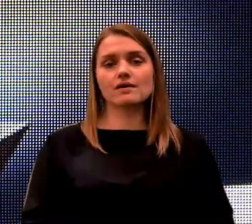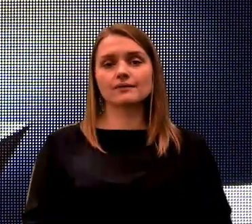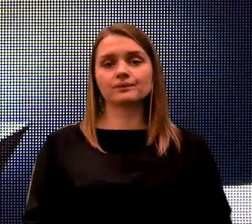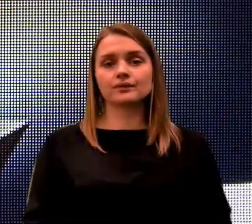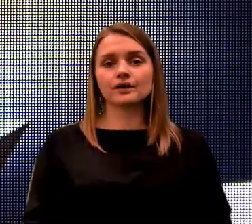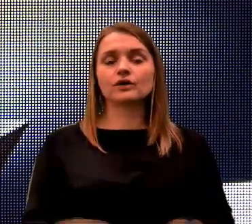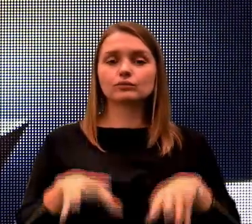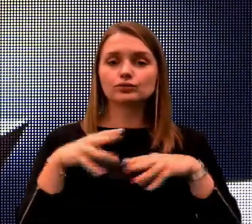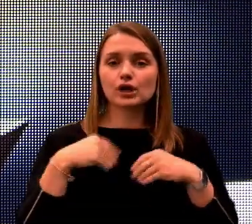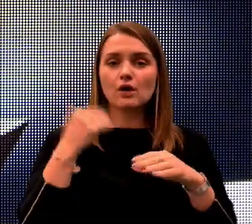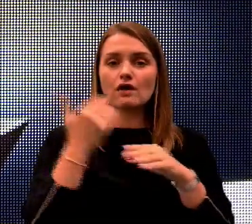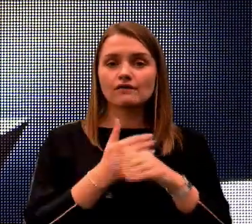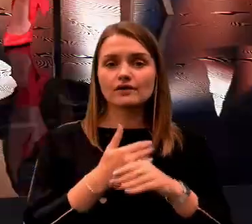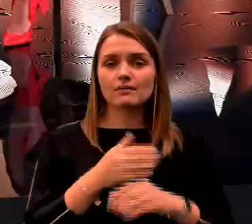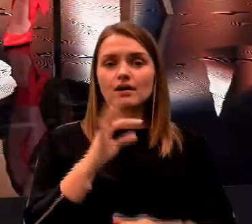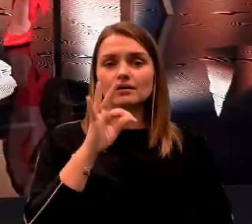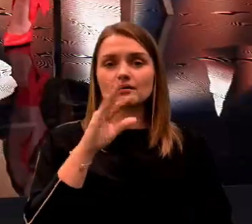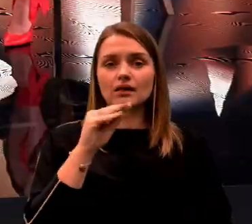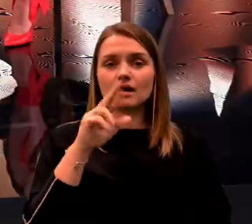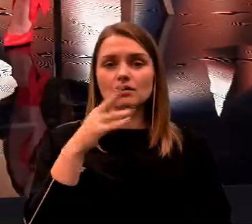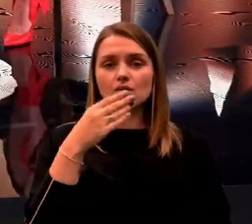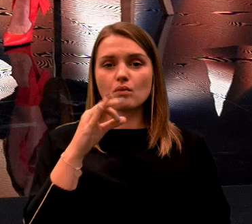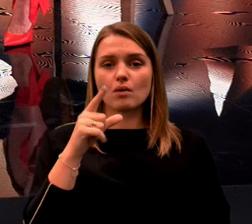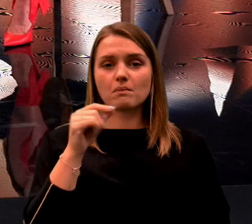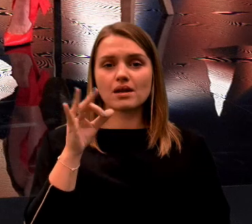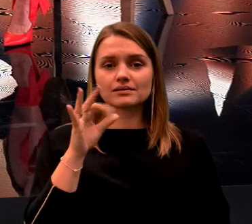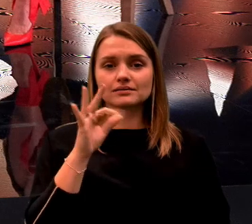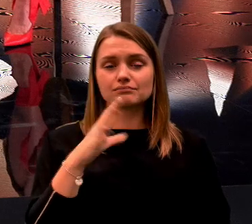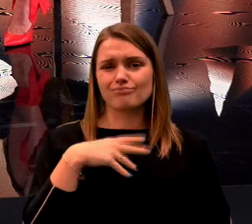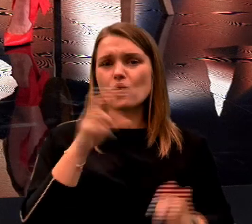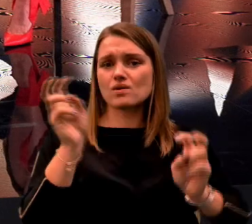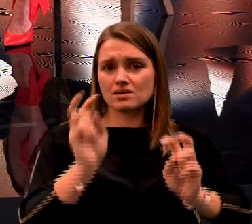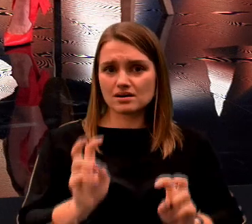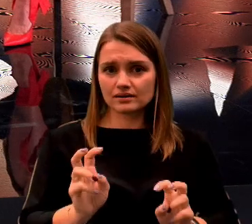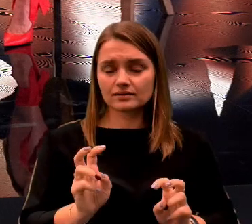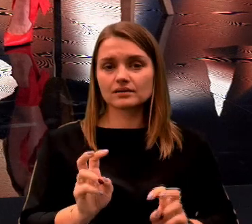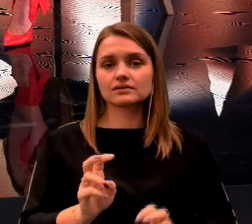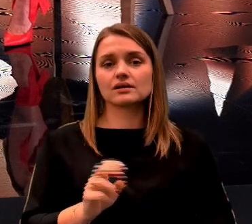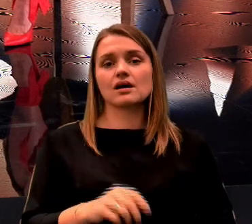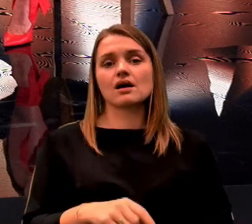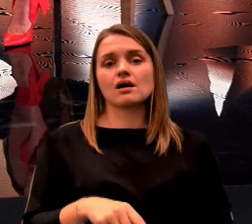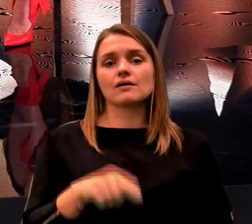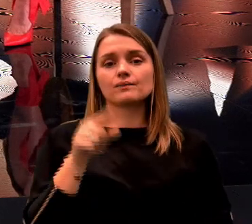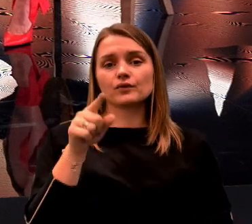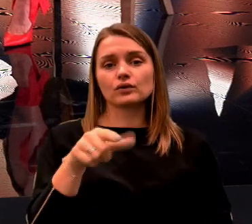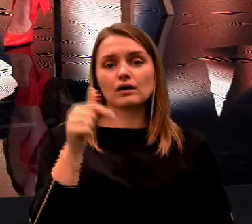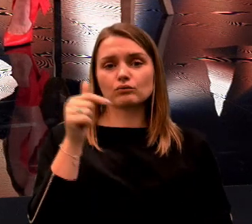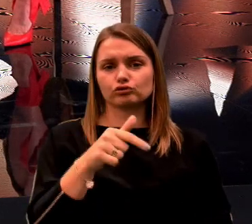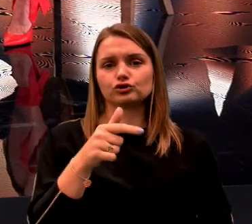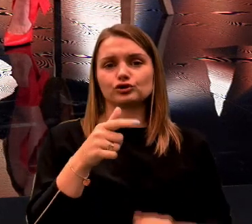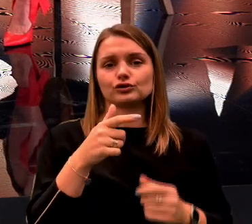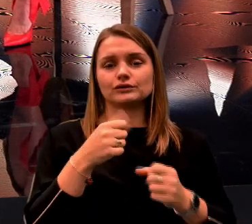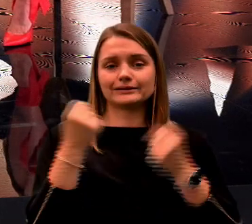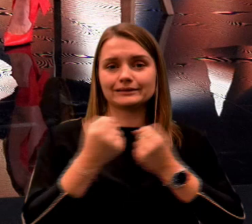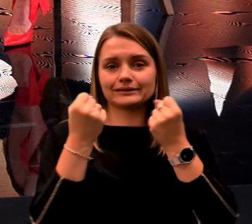firmę Termoplast w momencie, w którym ona była w kryzysie. Znaczy, to był słaby moment dla firmy i musiała tę firmę wyprowadzić